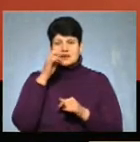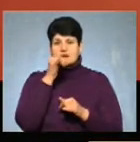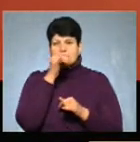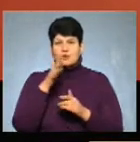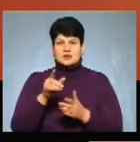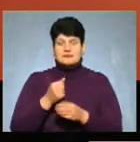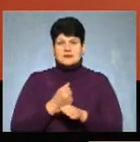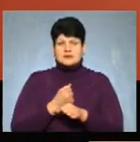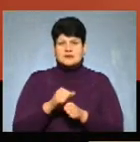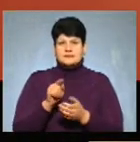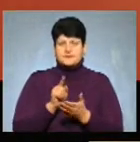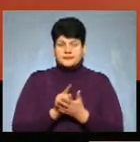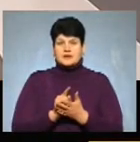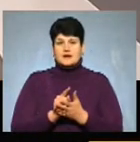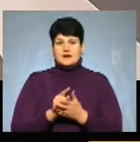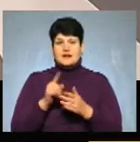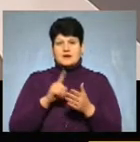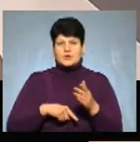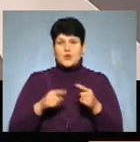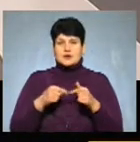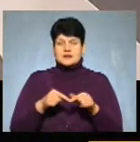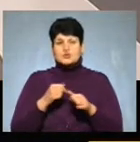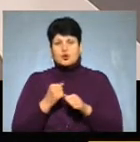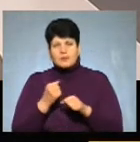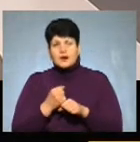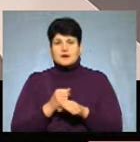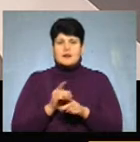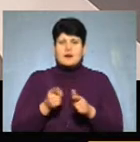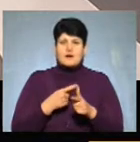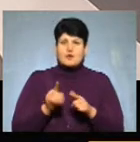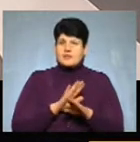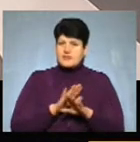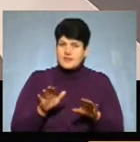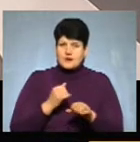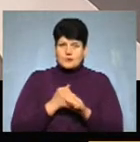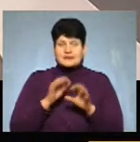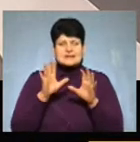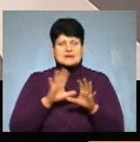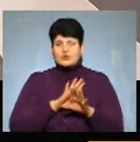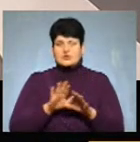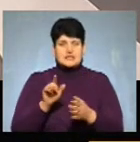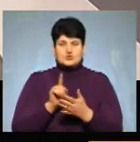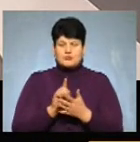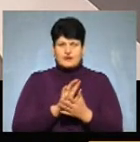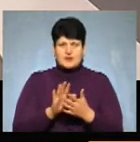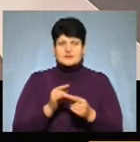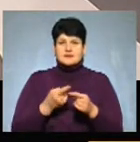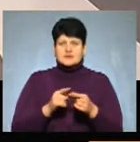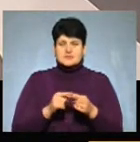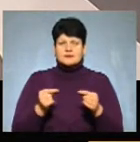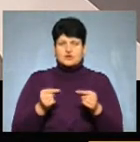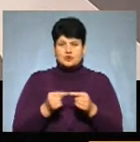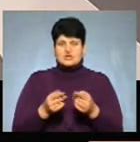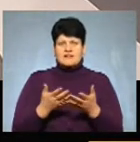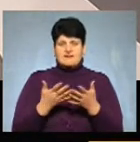можемо зобов'язувати релігійну організацію робити чи цього не робити. Тобто закон не зобов'язує, і це абсолютно визначення